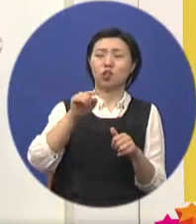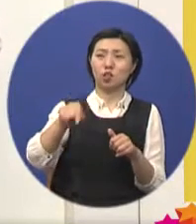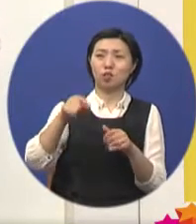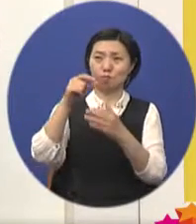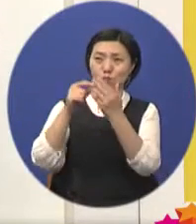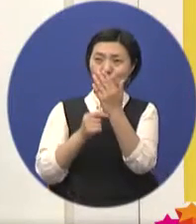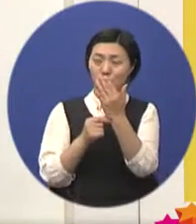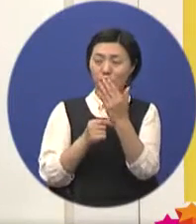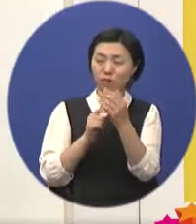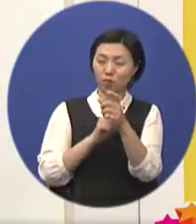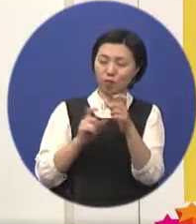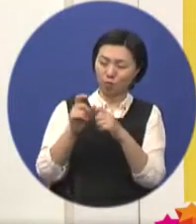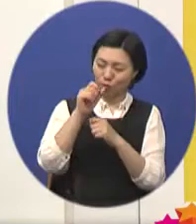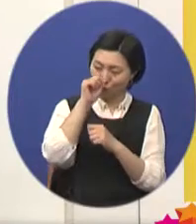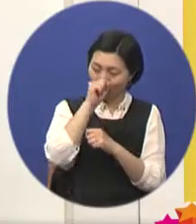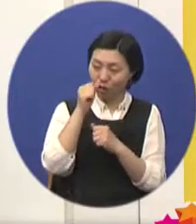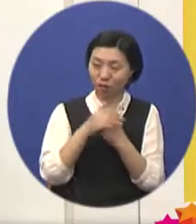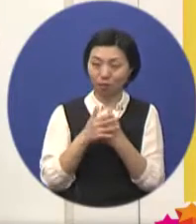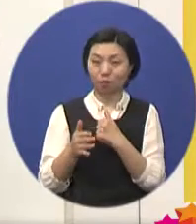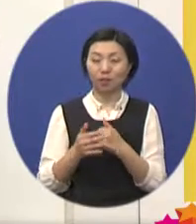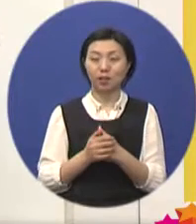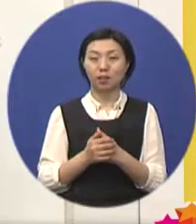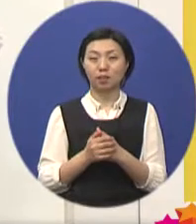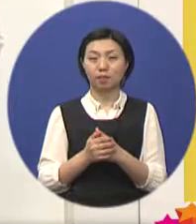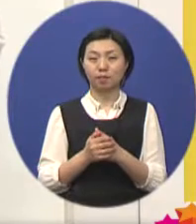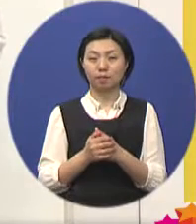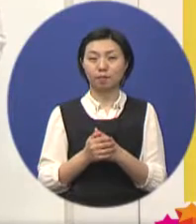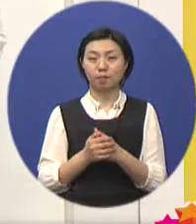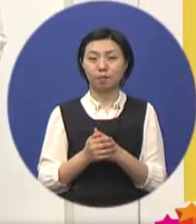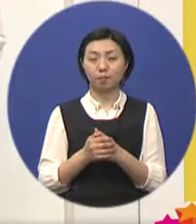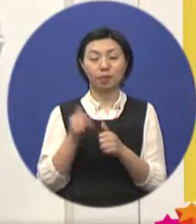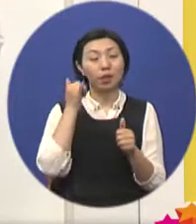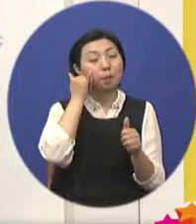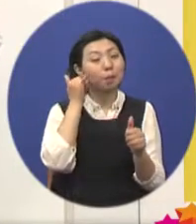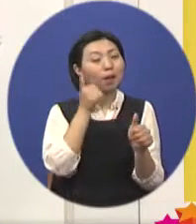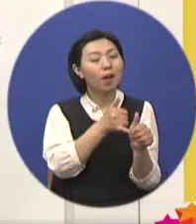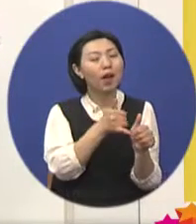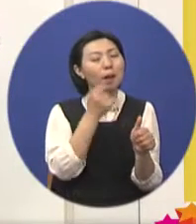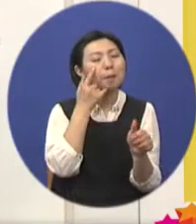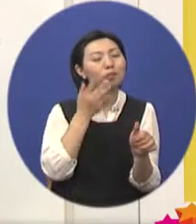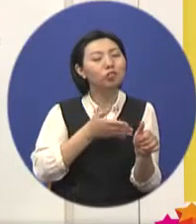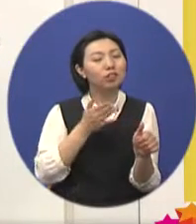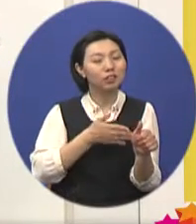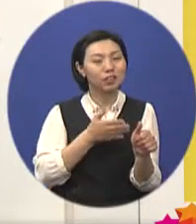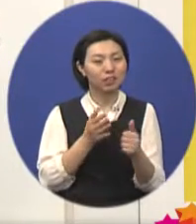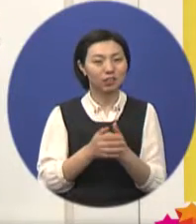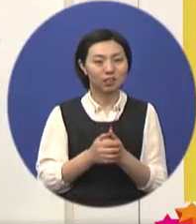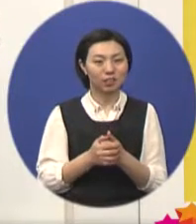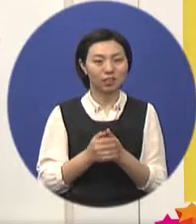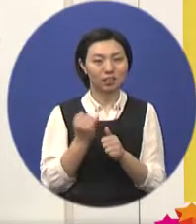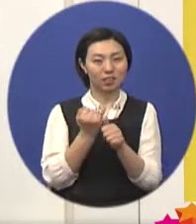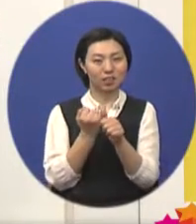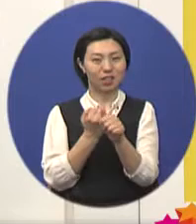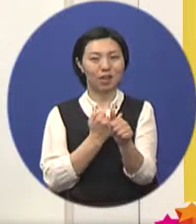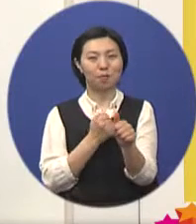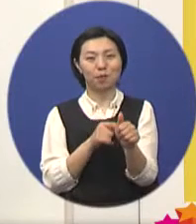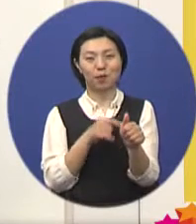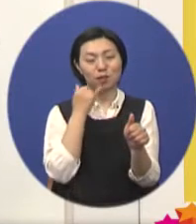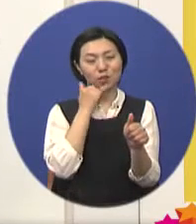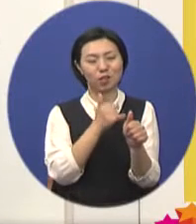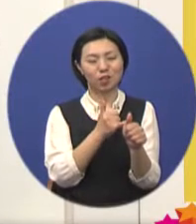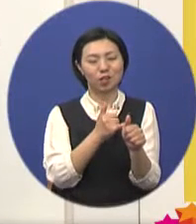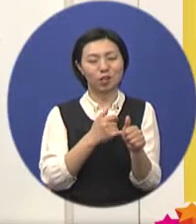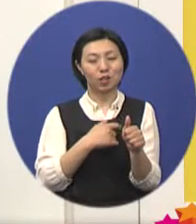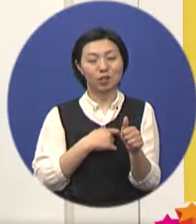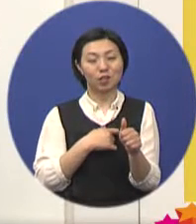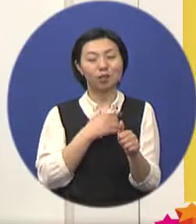프로그램을 어. 저보다 더 좋아해요. 아저 잠깐 바꿔주시죠. 왜 저러시지? 그래요. 그러면 연결 한번 합시다. 네네네. 아 우리 아저씨 소원 풀었네. 예.